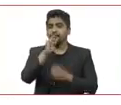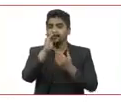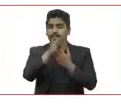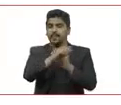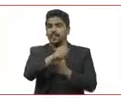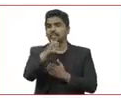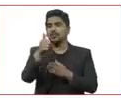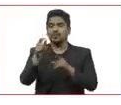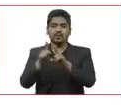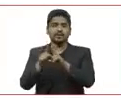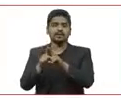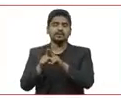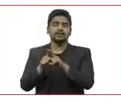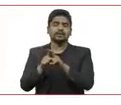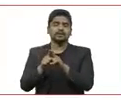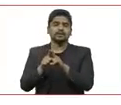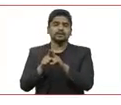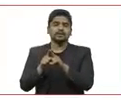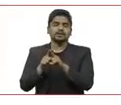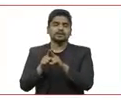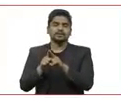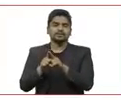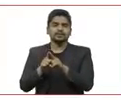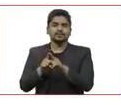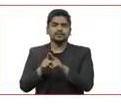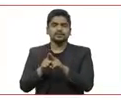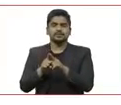पनि यो